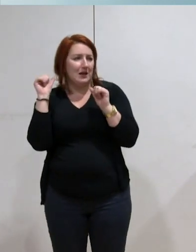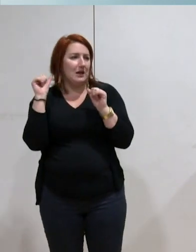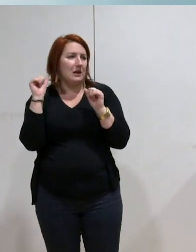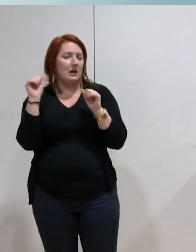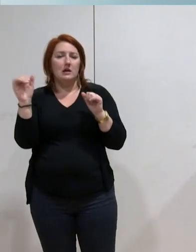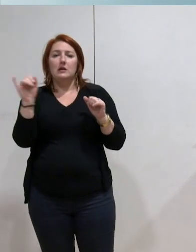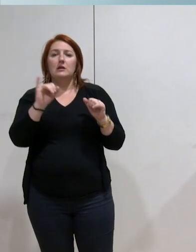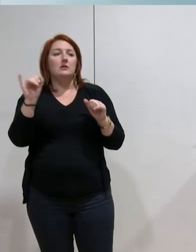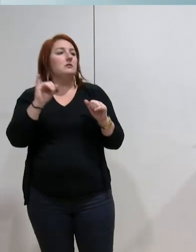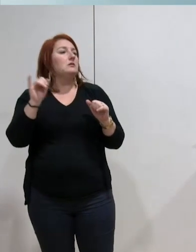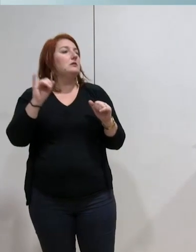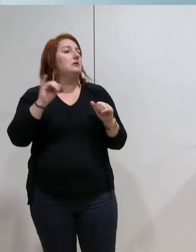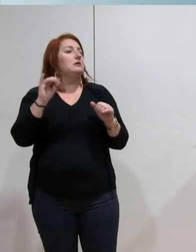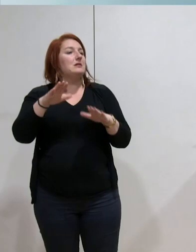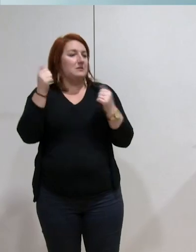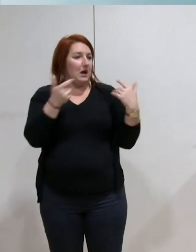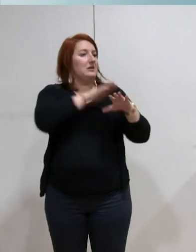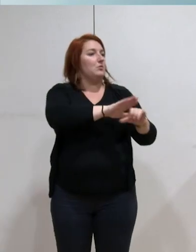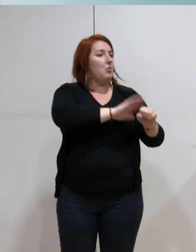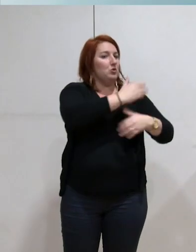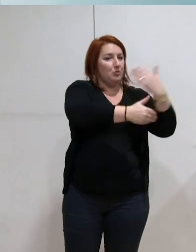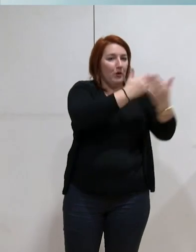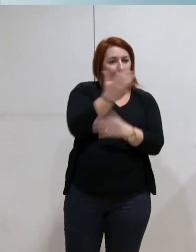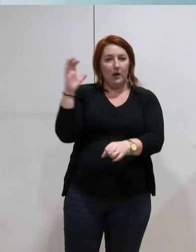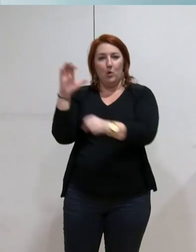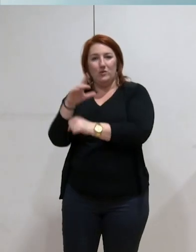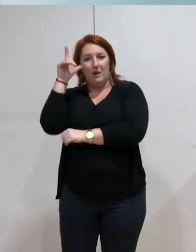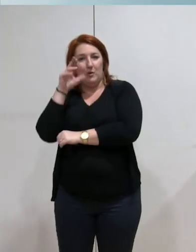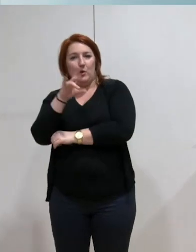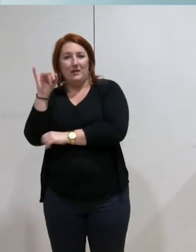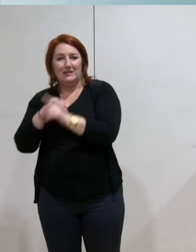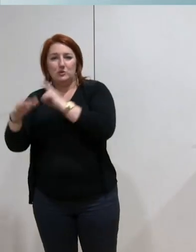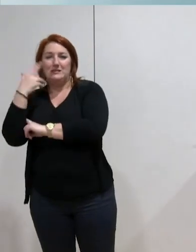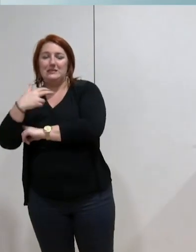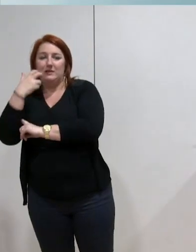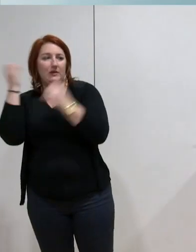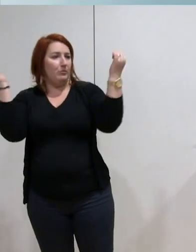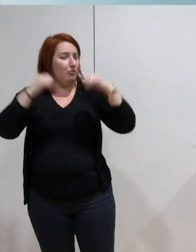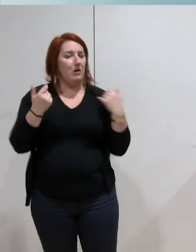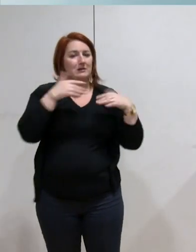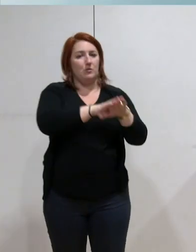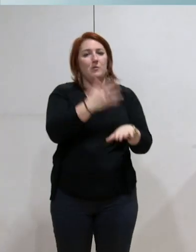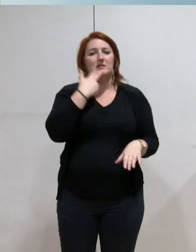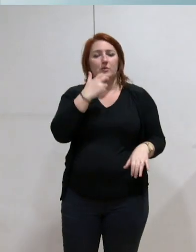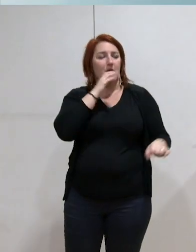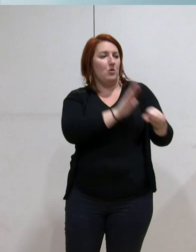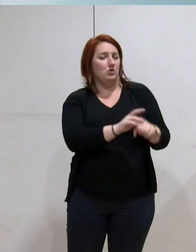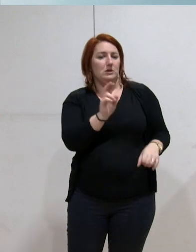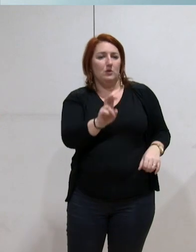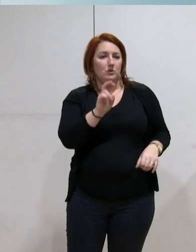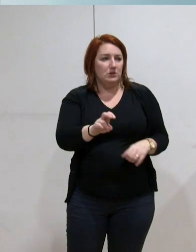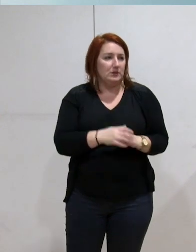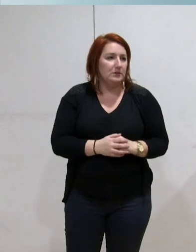qui qui s'abstient donc rassemblement de gauche et de progrès qui vote contre républicain udi société civile qui vote pour rassemblement citoyen de la gauche et